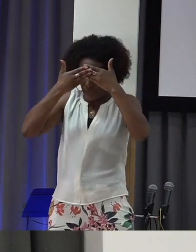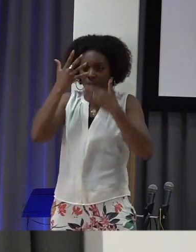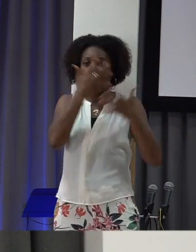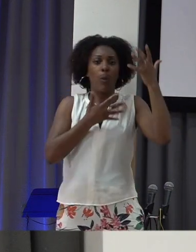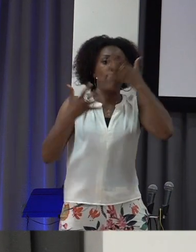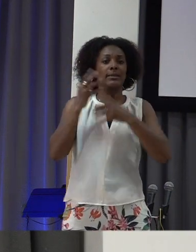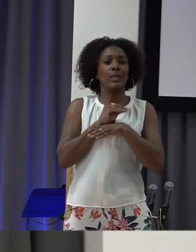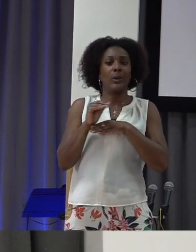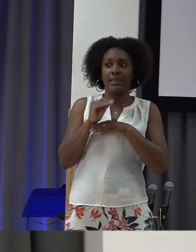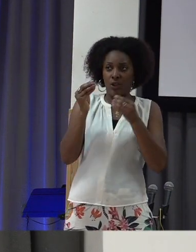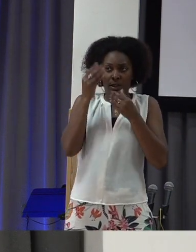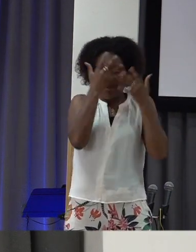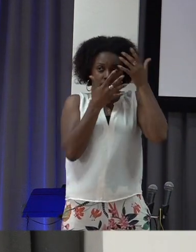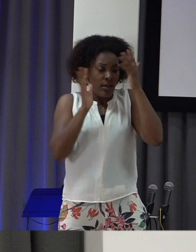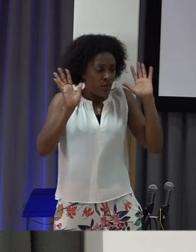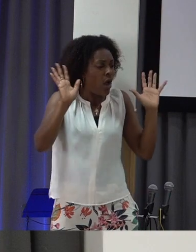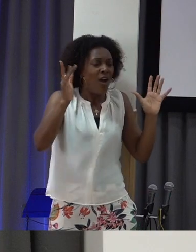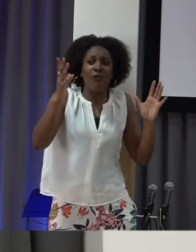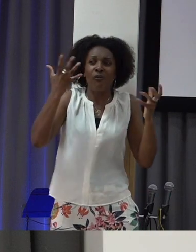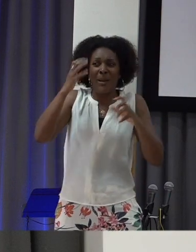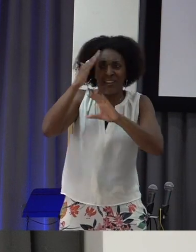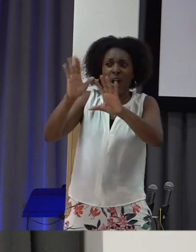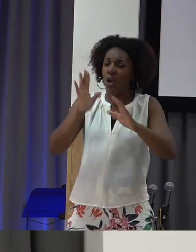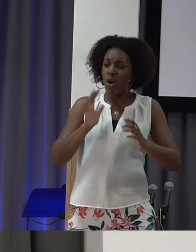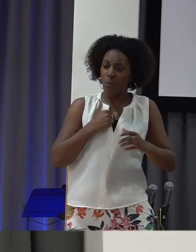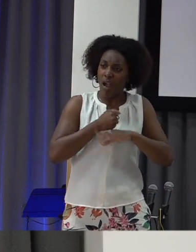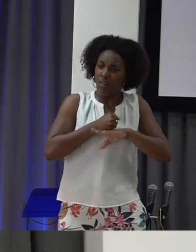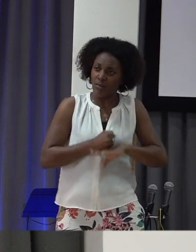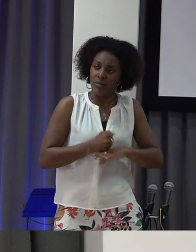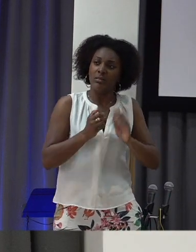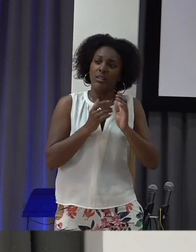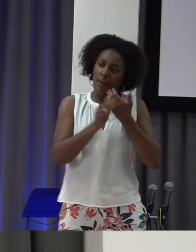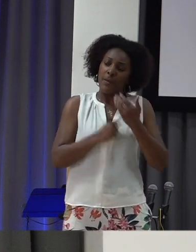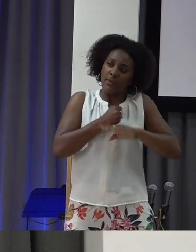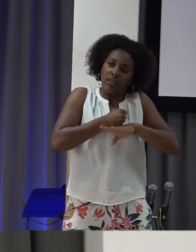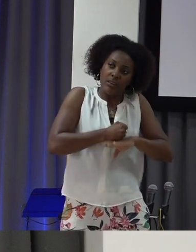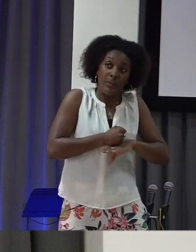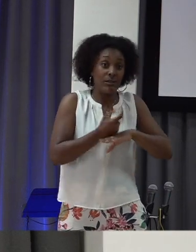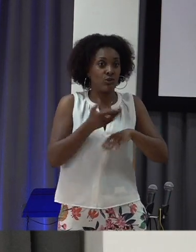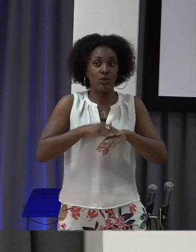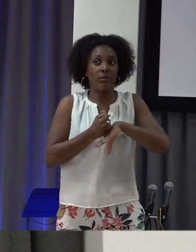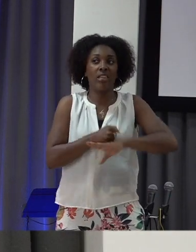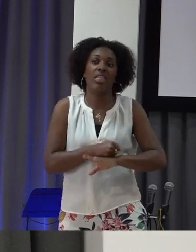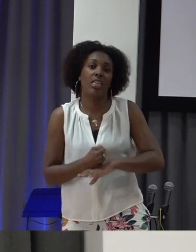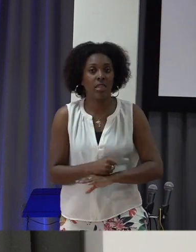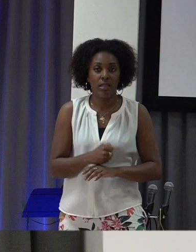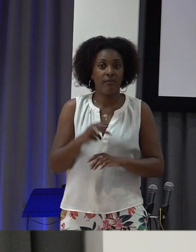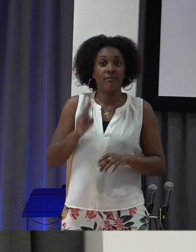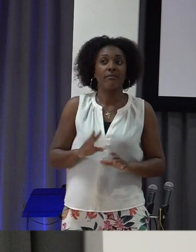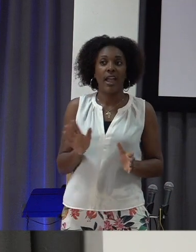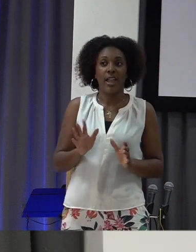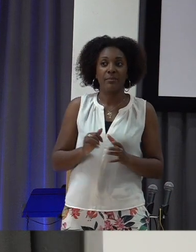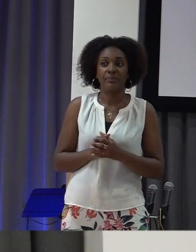sa sécurité. Et vous avez pu remarquer, si vous avez déjà témoigné à quelqu'un qui ne connaît rien à